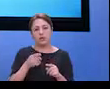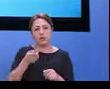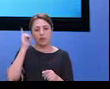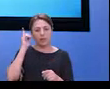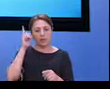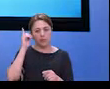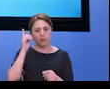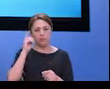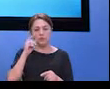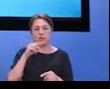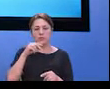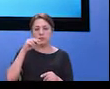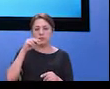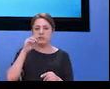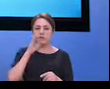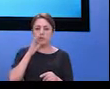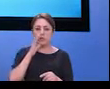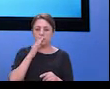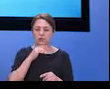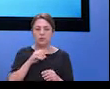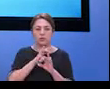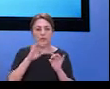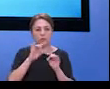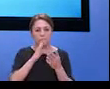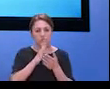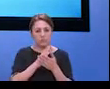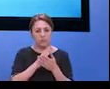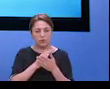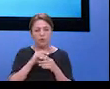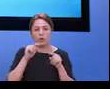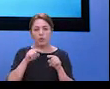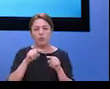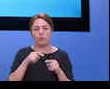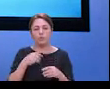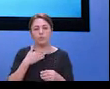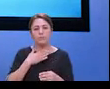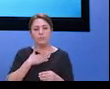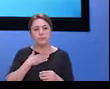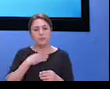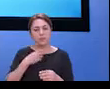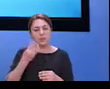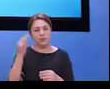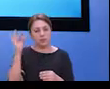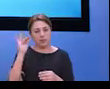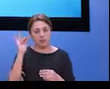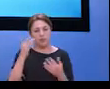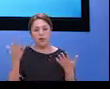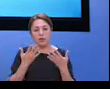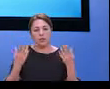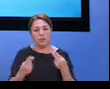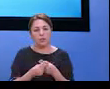boshlab hikoya qilinyapti va savol tug'iladi. Unda biz tarixni qanday o'rganamiz deb. Demak, tarixni o'rganishda